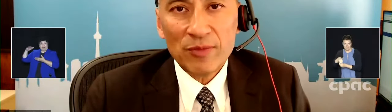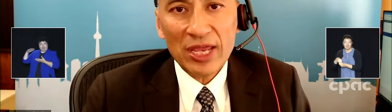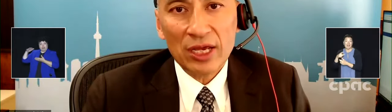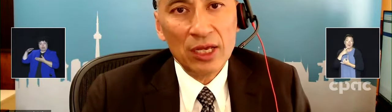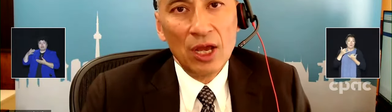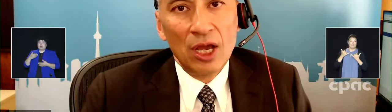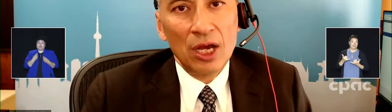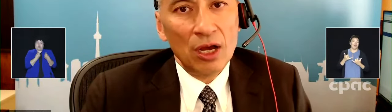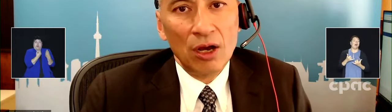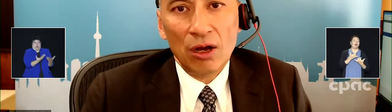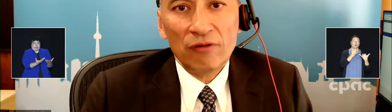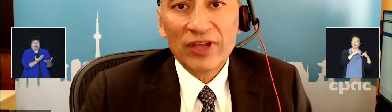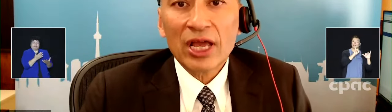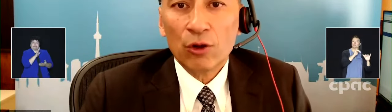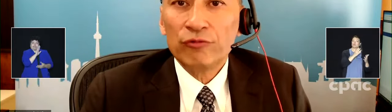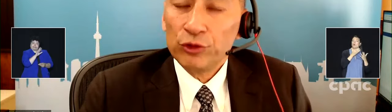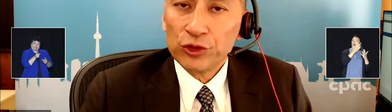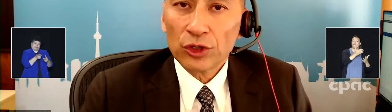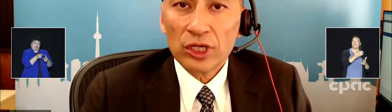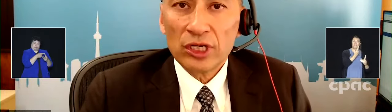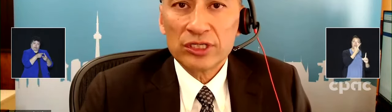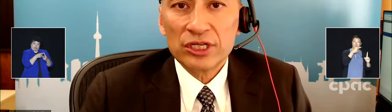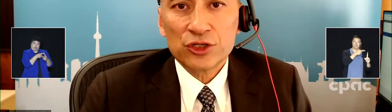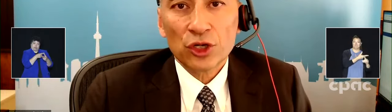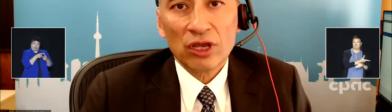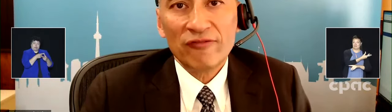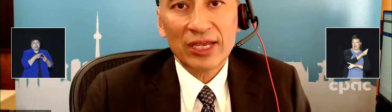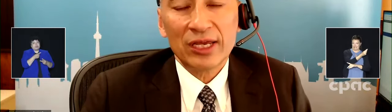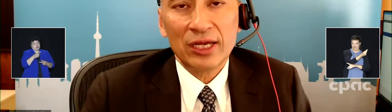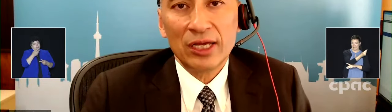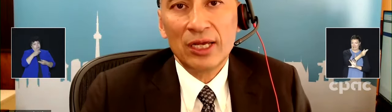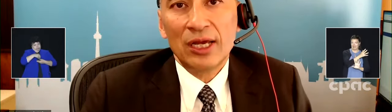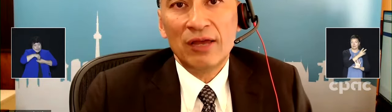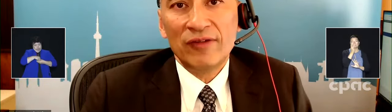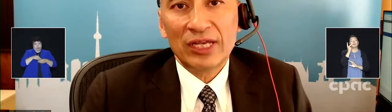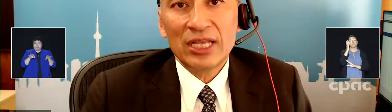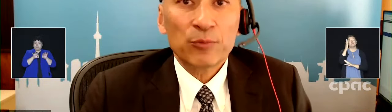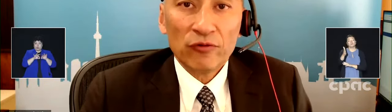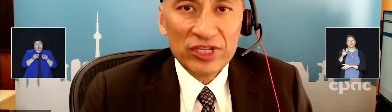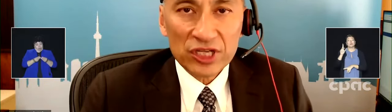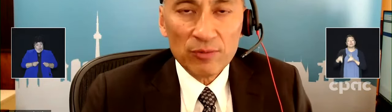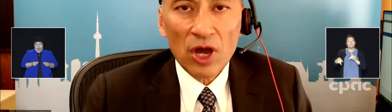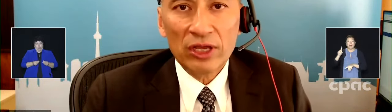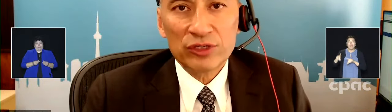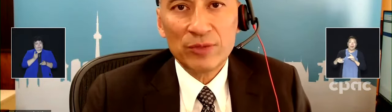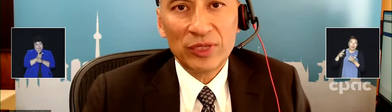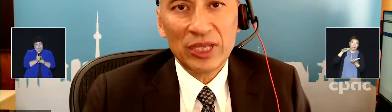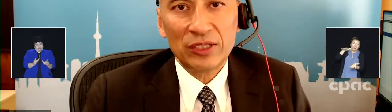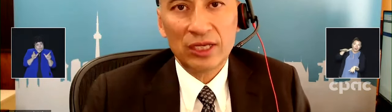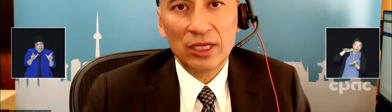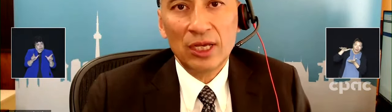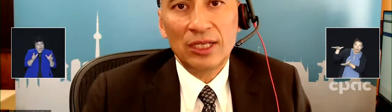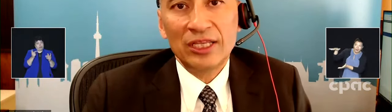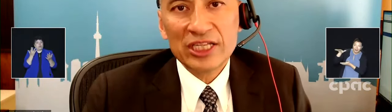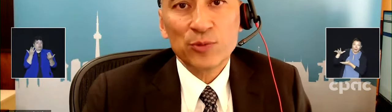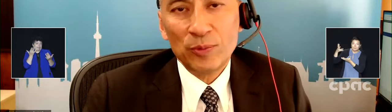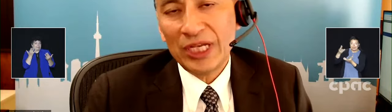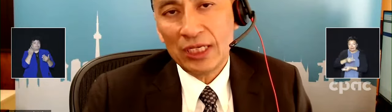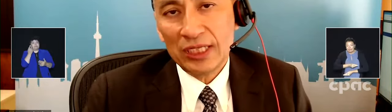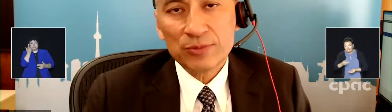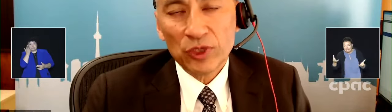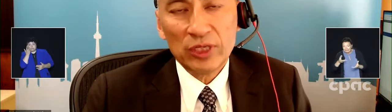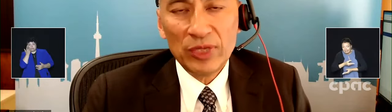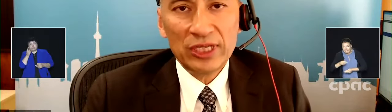protéger, mais on verra au futur, c'est sûr, avec l'approvisionnement et aussi peut-être la